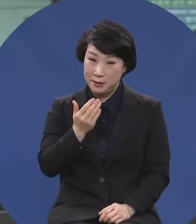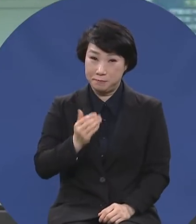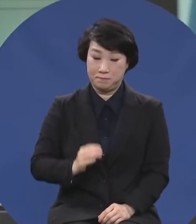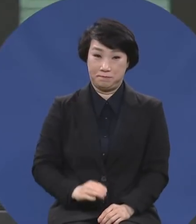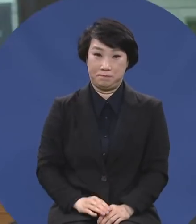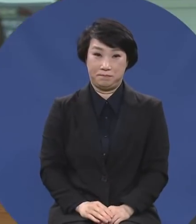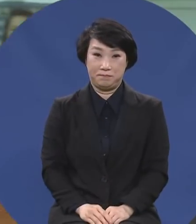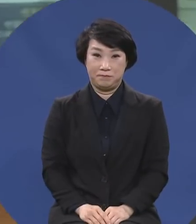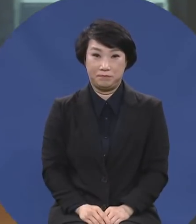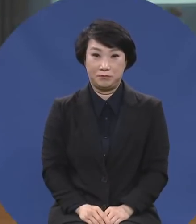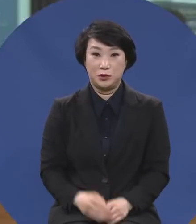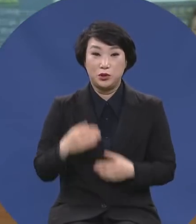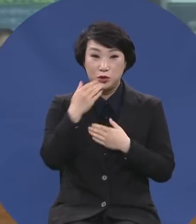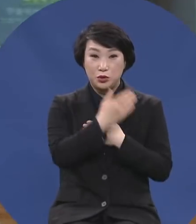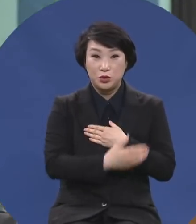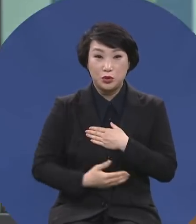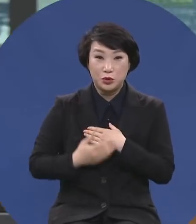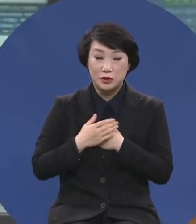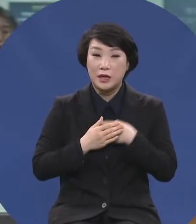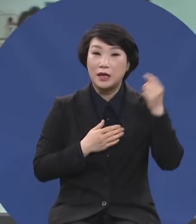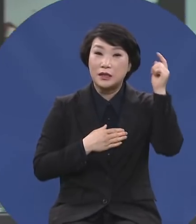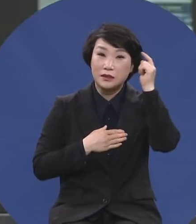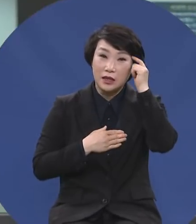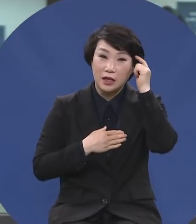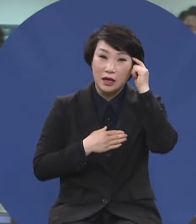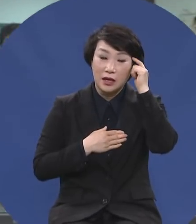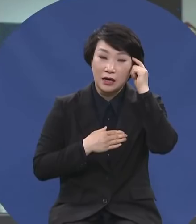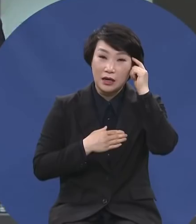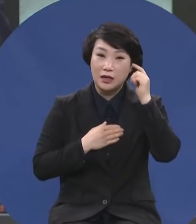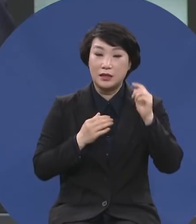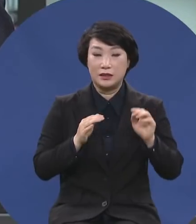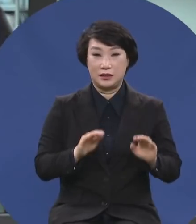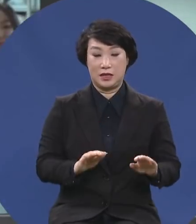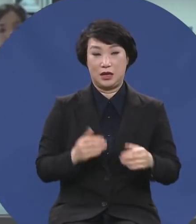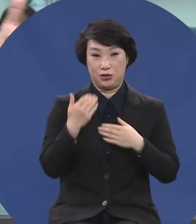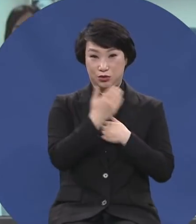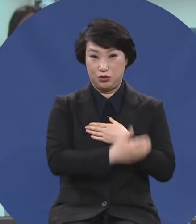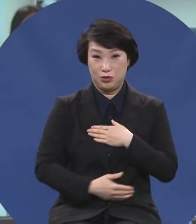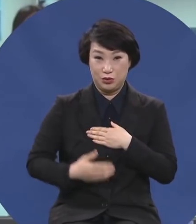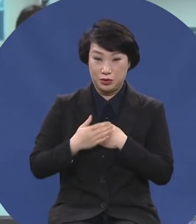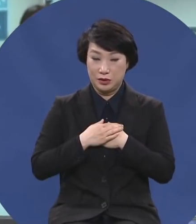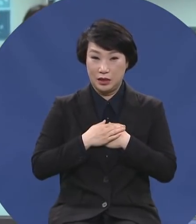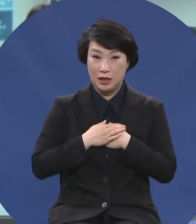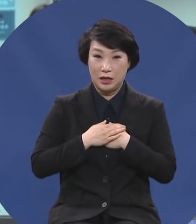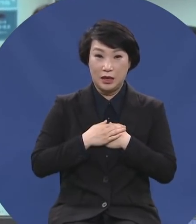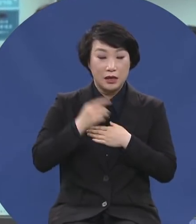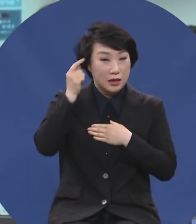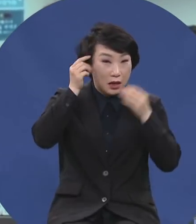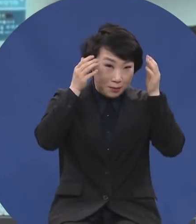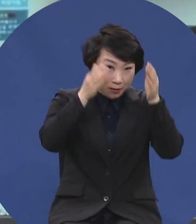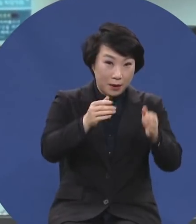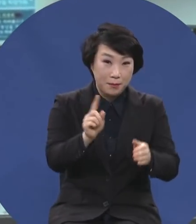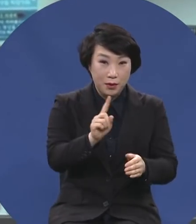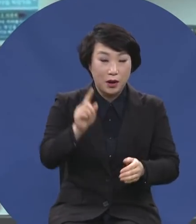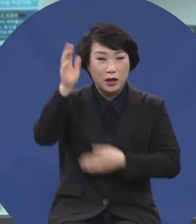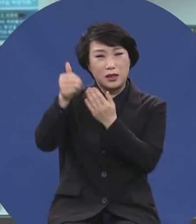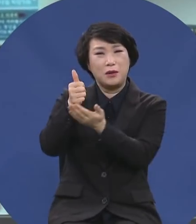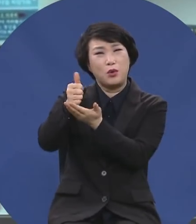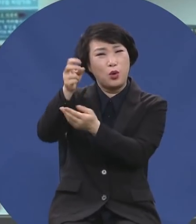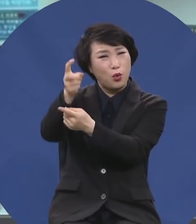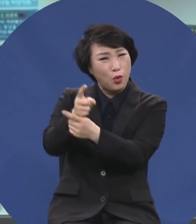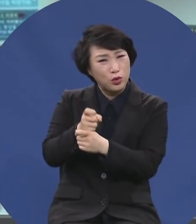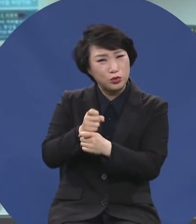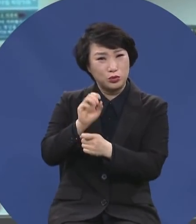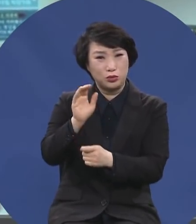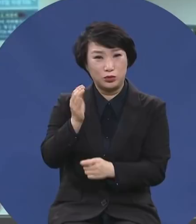있는데, 육신의 생각과 육신의 사고는 하나님과